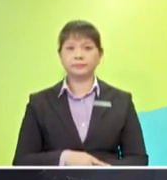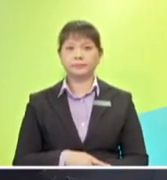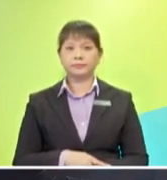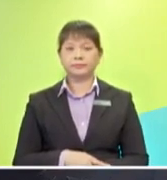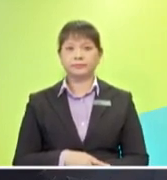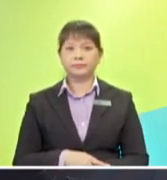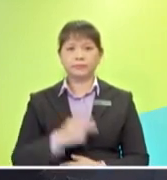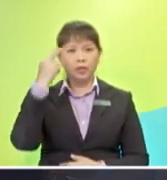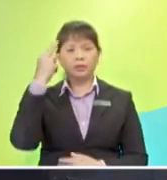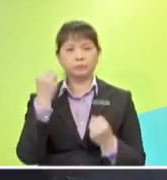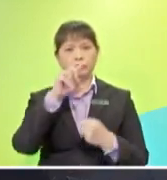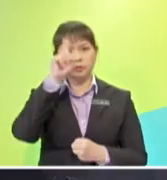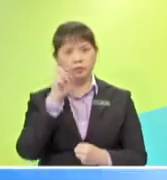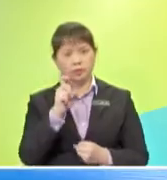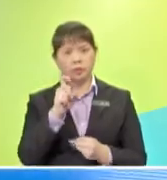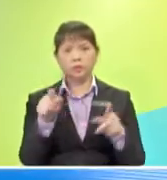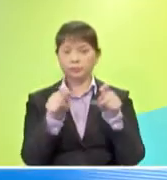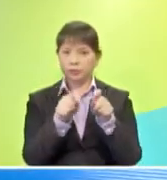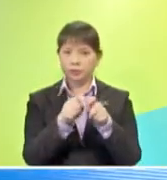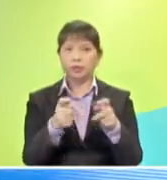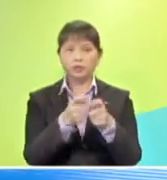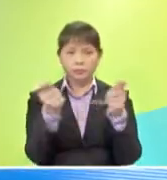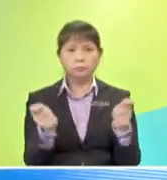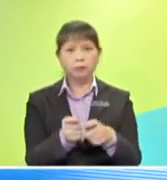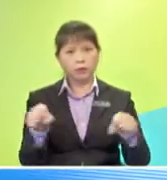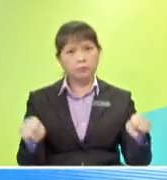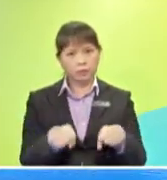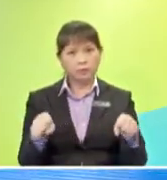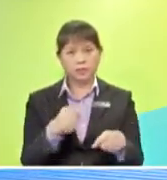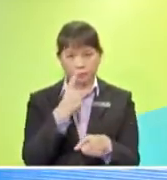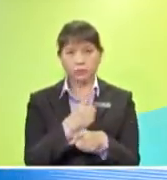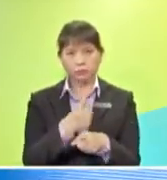Apa itu seperti tempat Masak sih